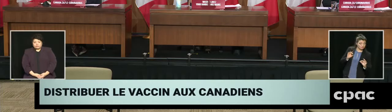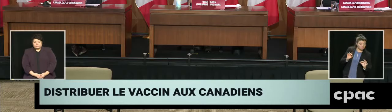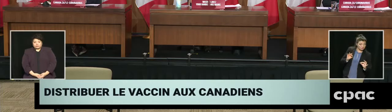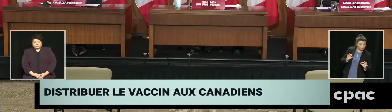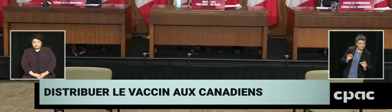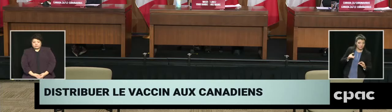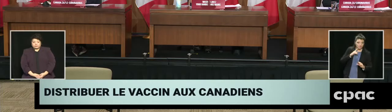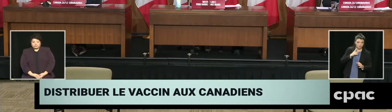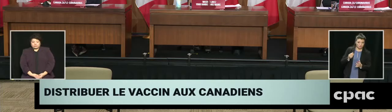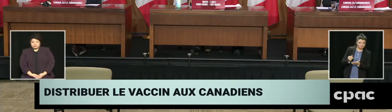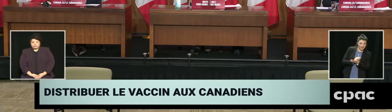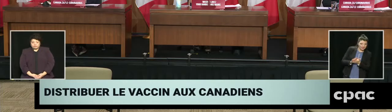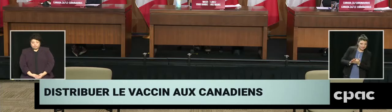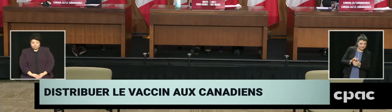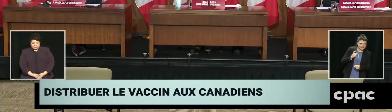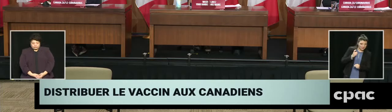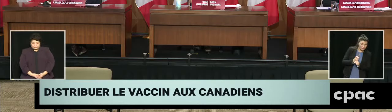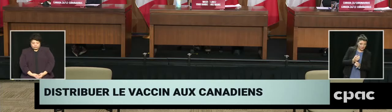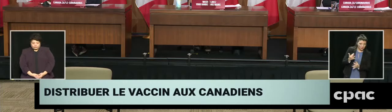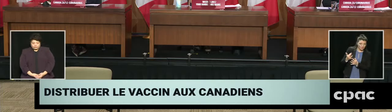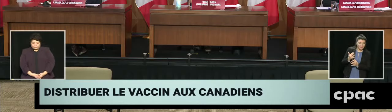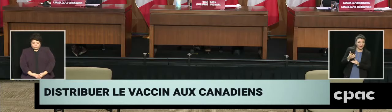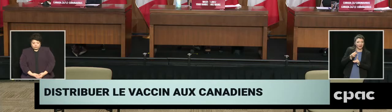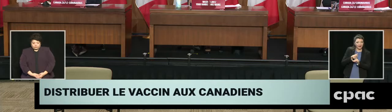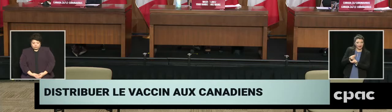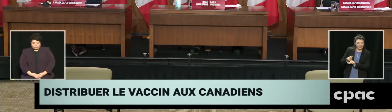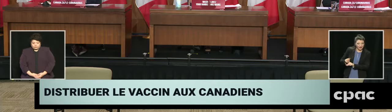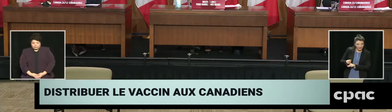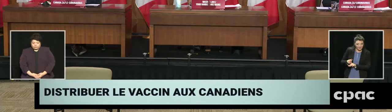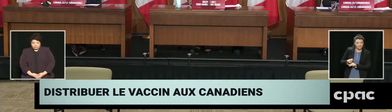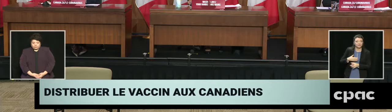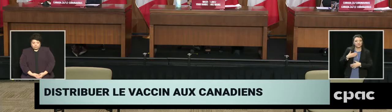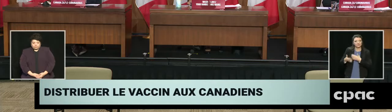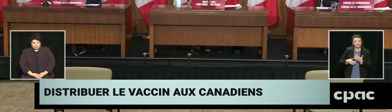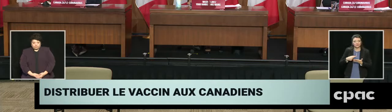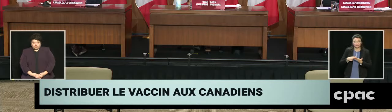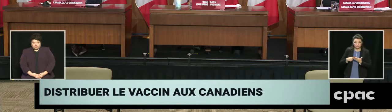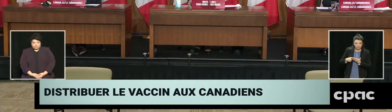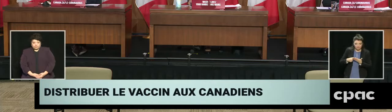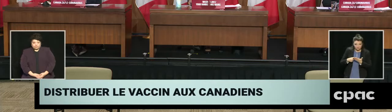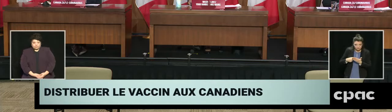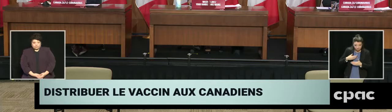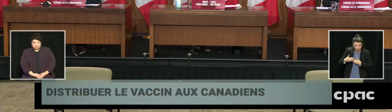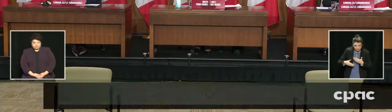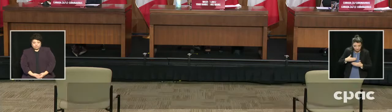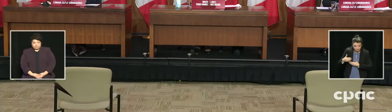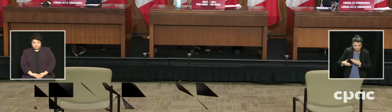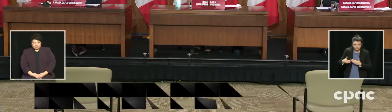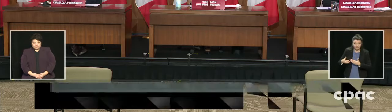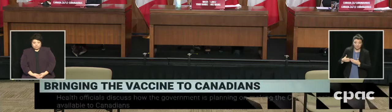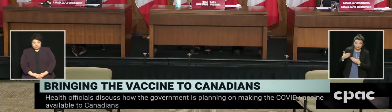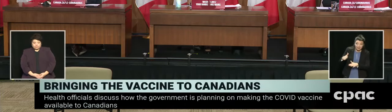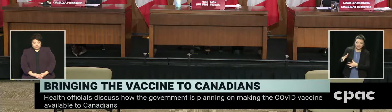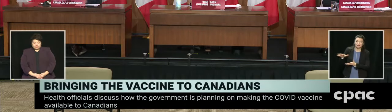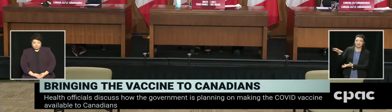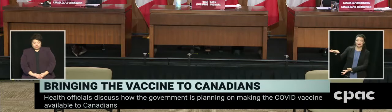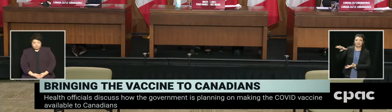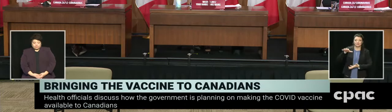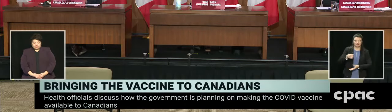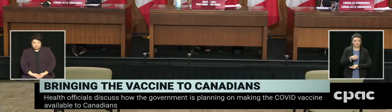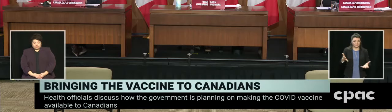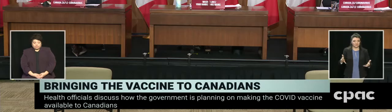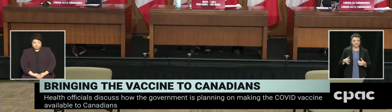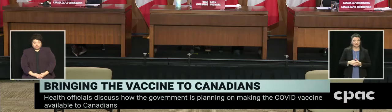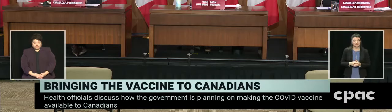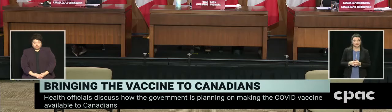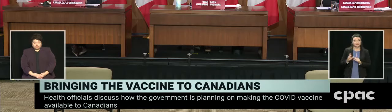doses pendant les négociations des ententes d'approvisionnement anticipées. À ce jour, nous avons conclu des